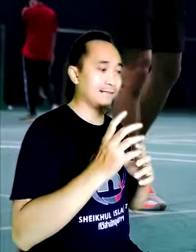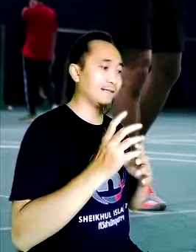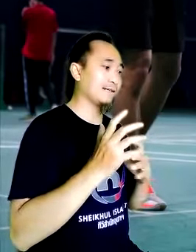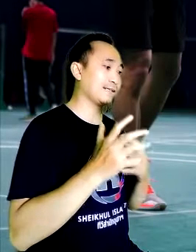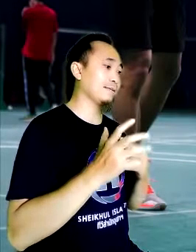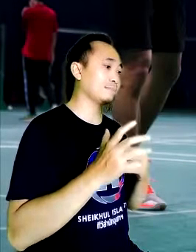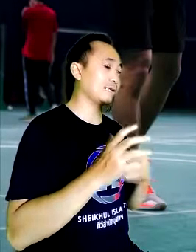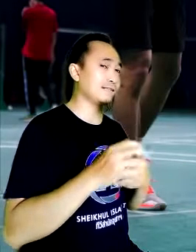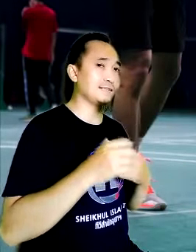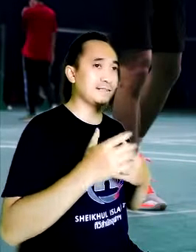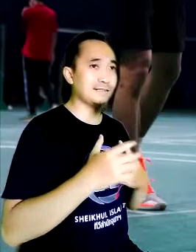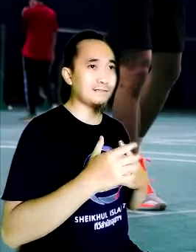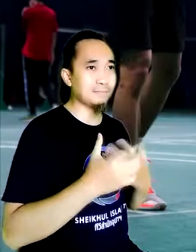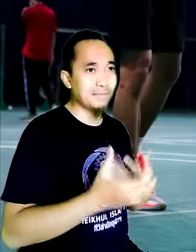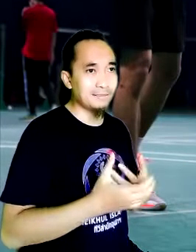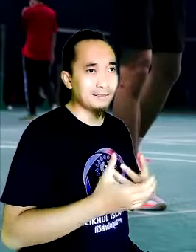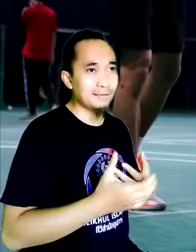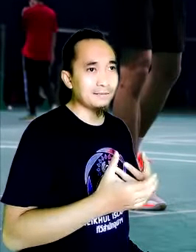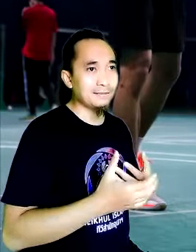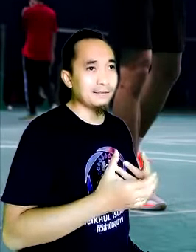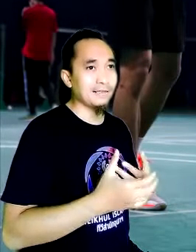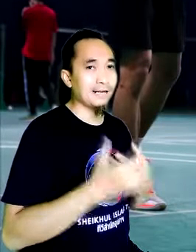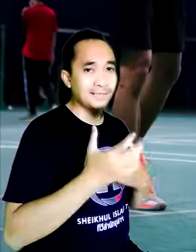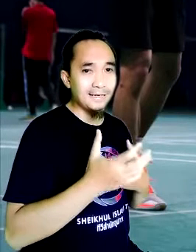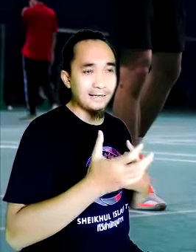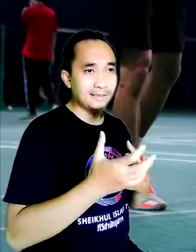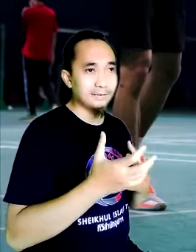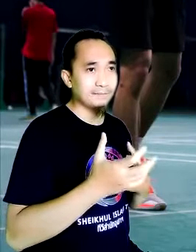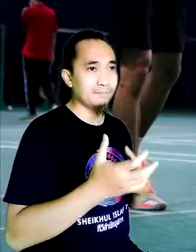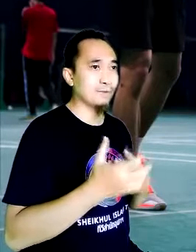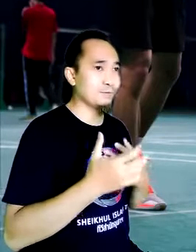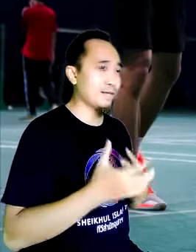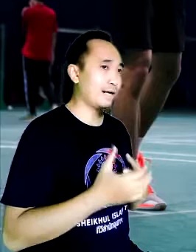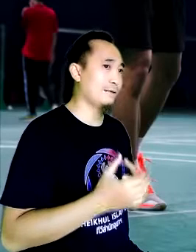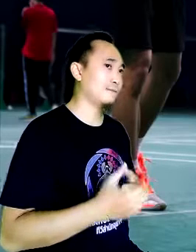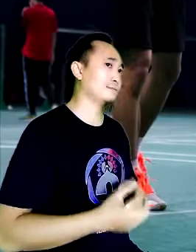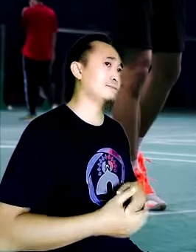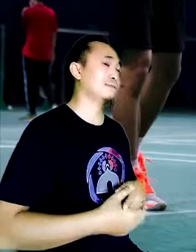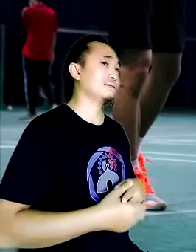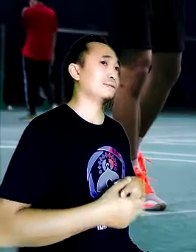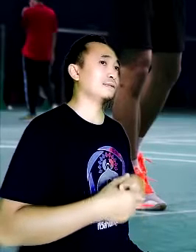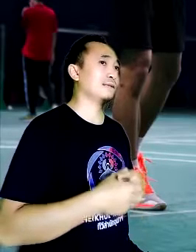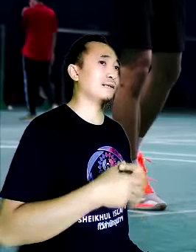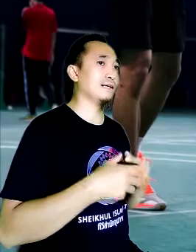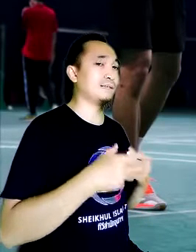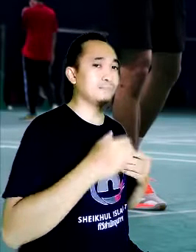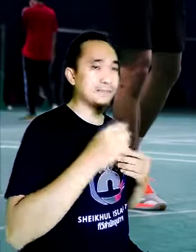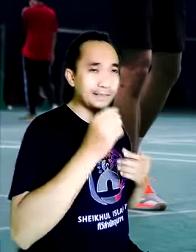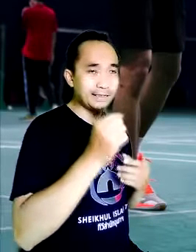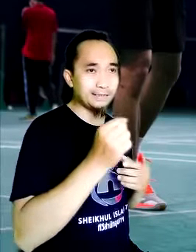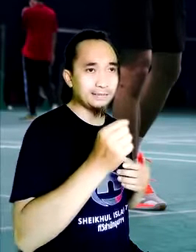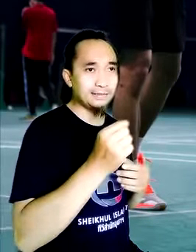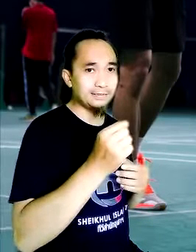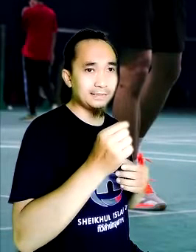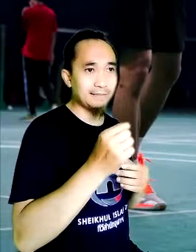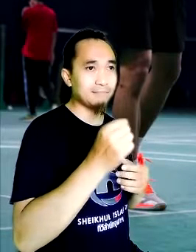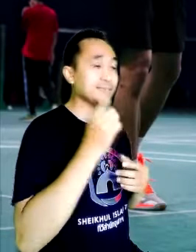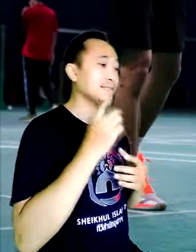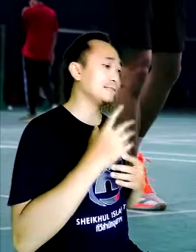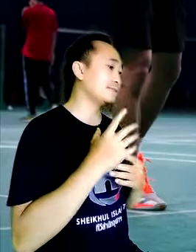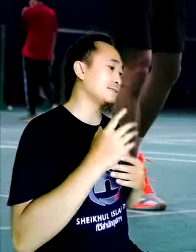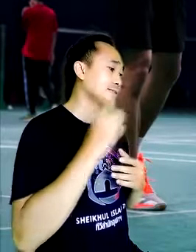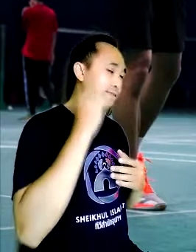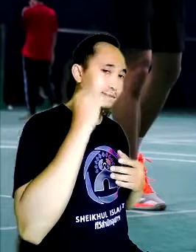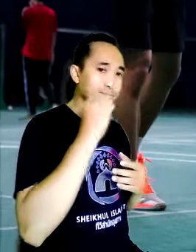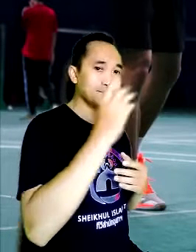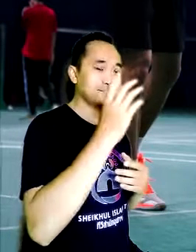bergerak. Oke, berarti ini apa? Gaya merubah benda yang tadinya diam